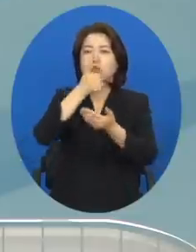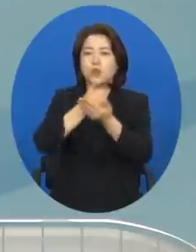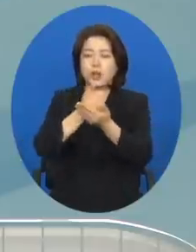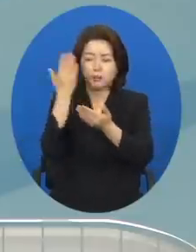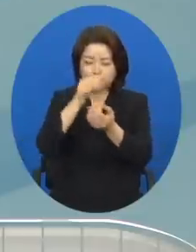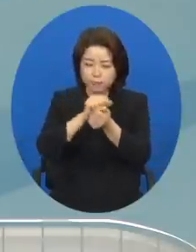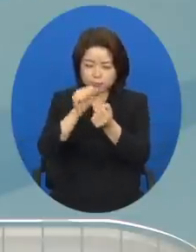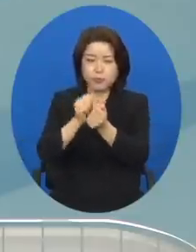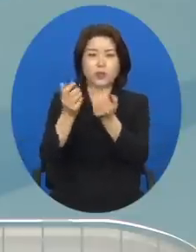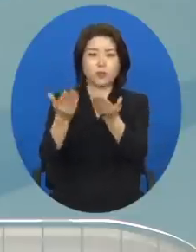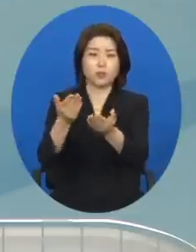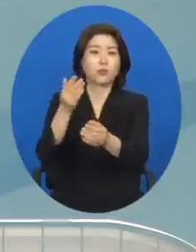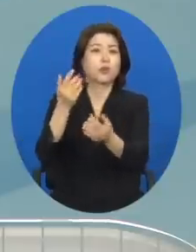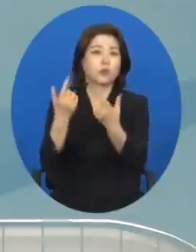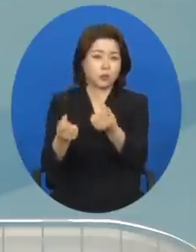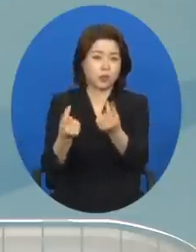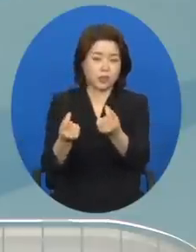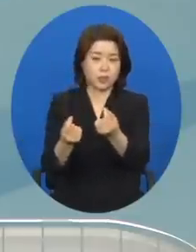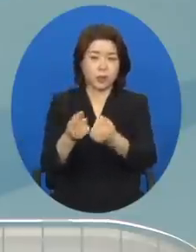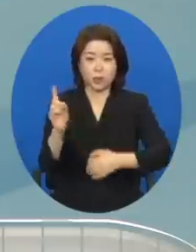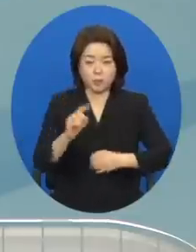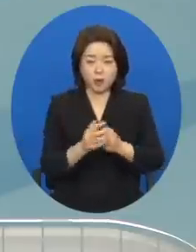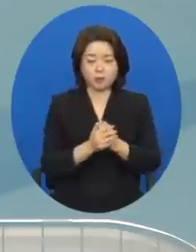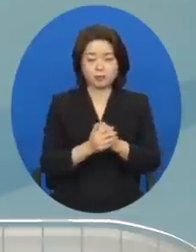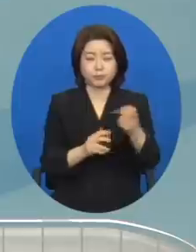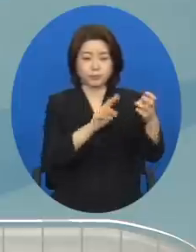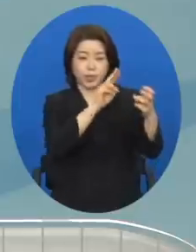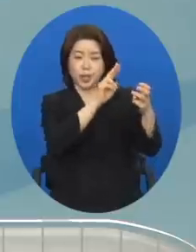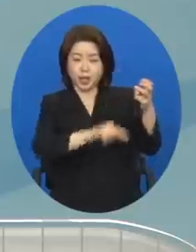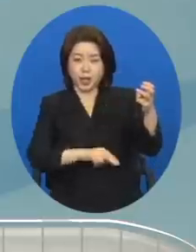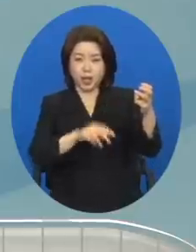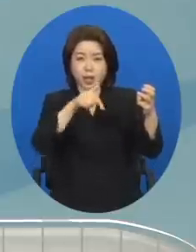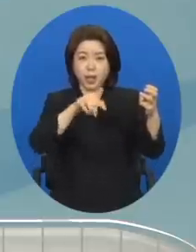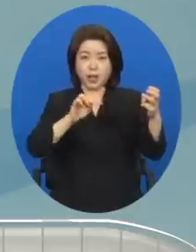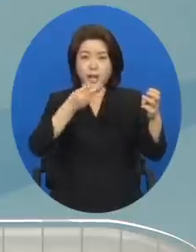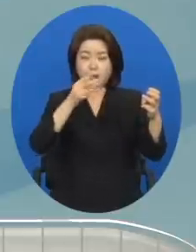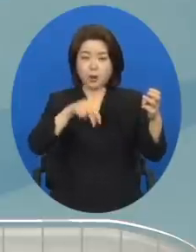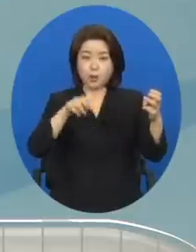죄냐 하면 가룟 유다가 예수님을 팔아버리는 죄입니다.